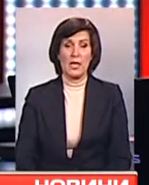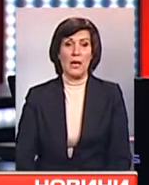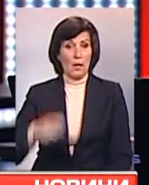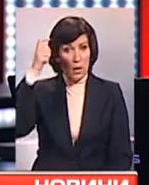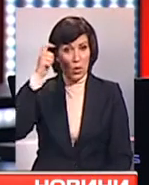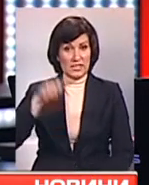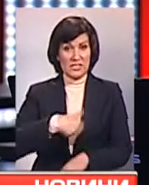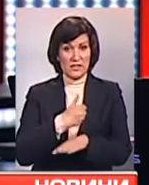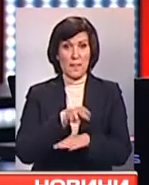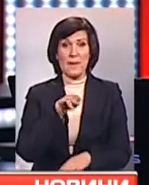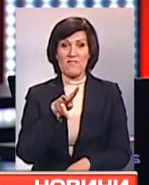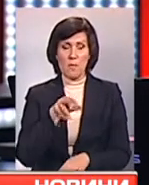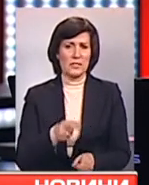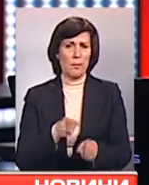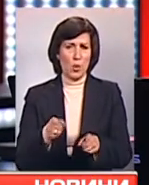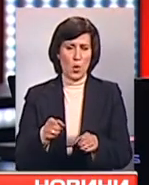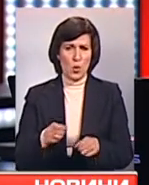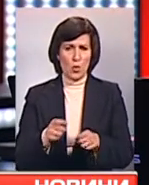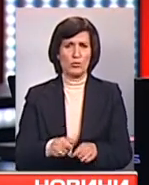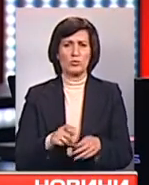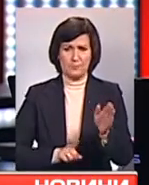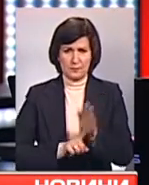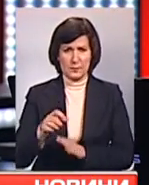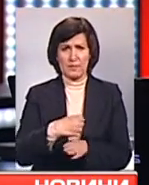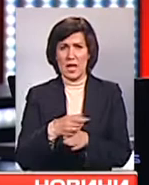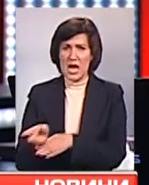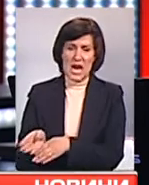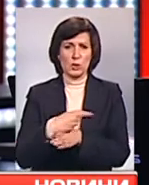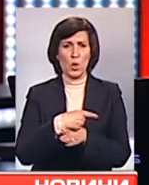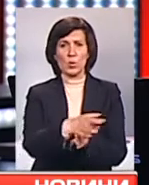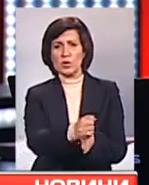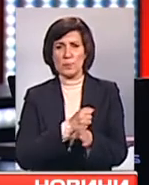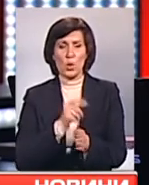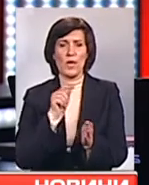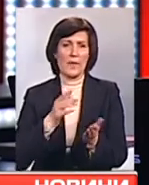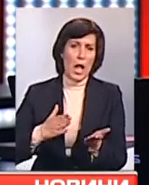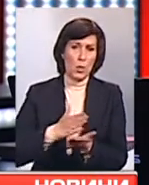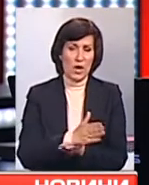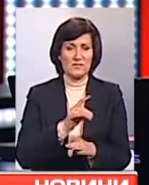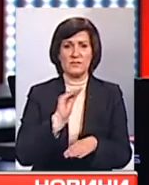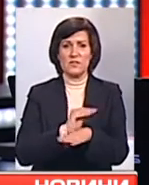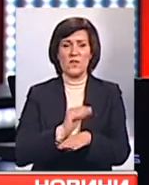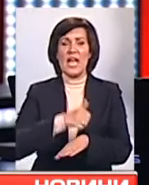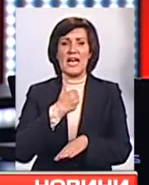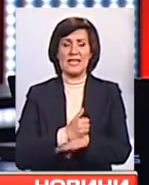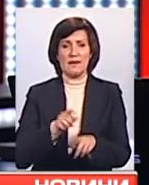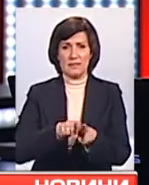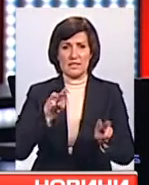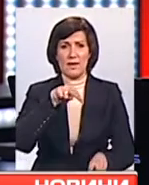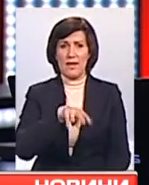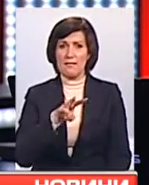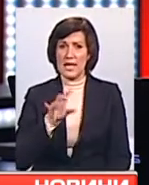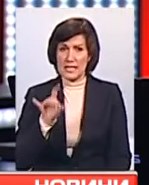Козачий ватажок з Первомайська погрожує розгорнути зброю на Луганськ. Бойовик Євген Іщенко звинуватив лідера так званої ЛНР